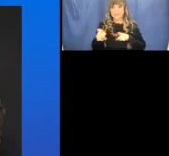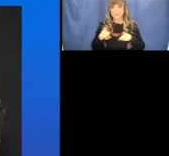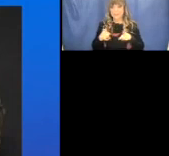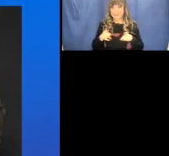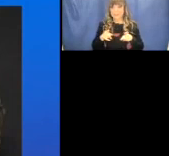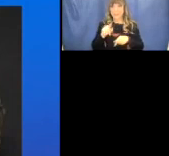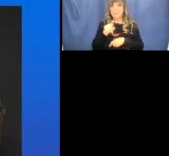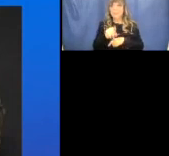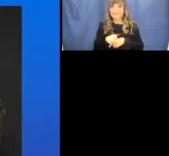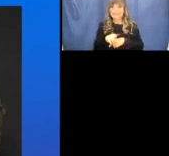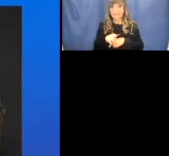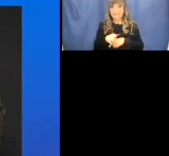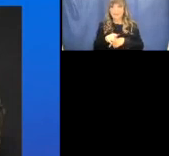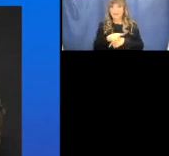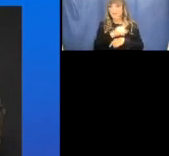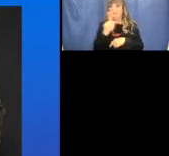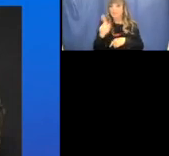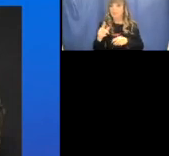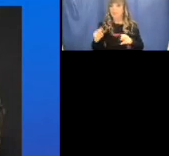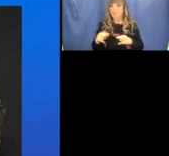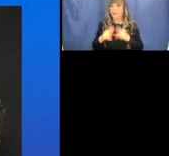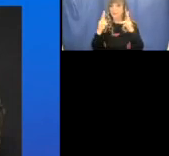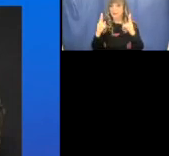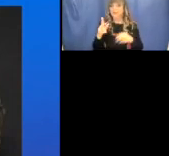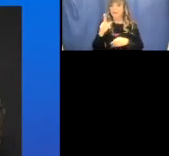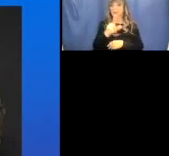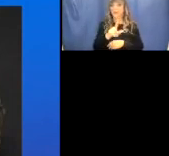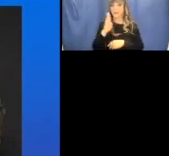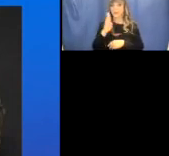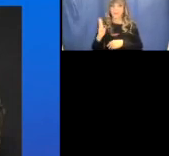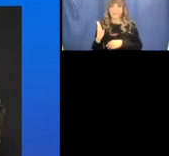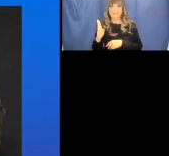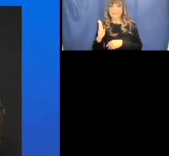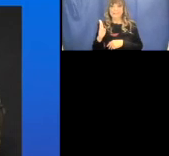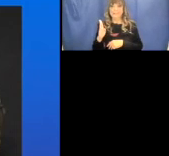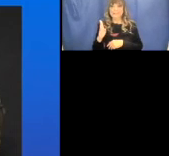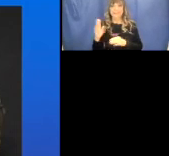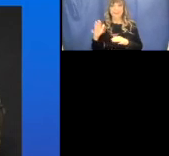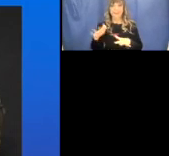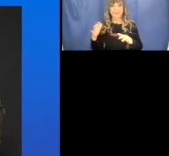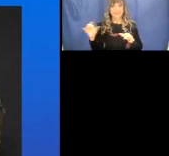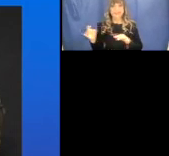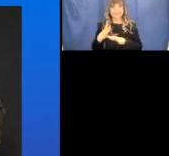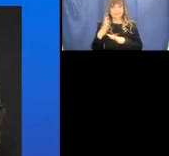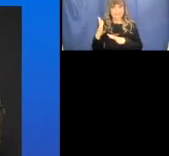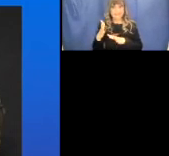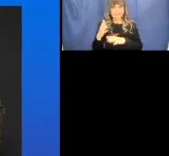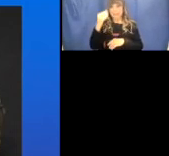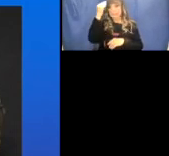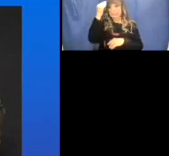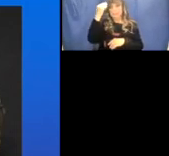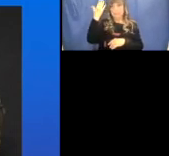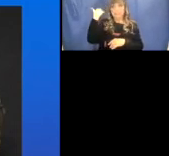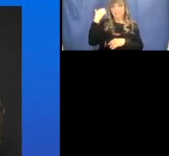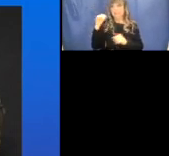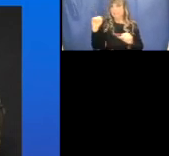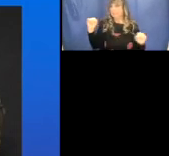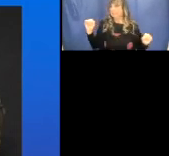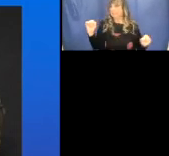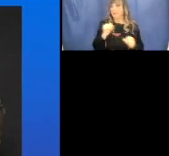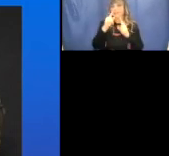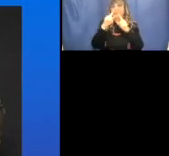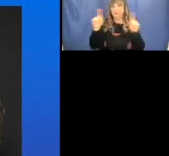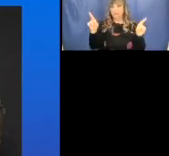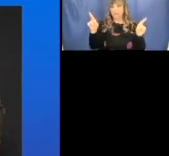fino alla scoperta di rockabilly e dei quasi cristalli si riteneva impossibile esistere in